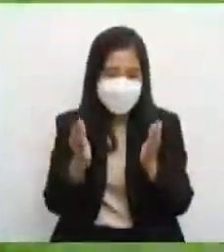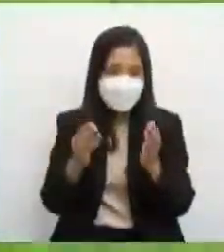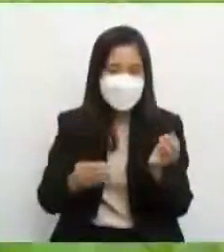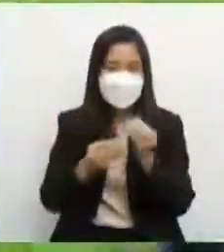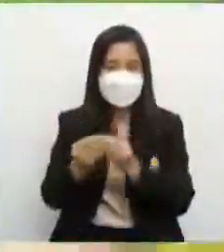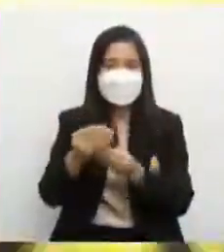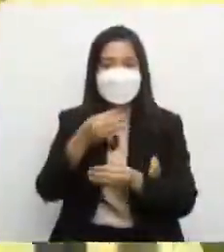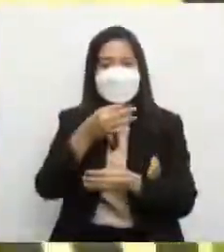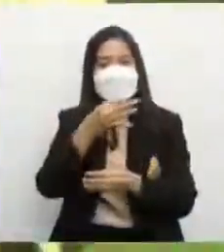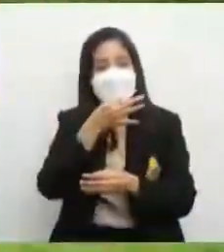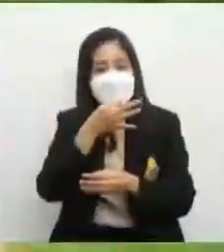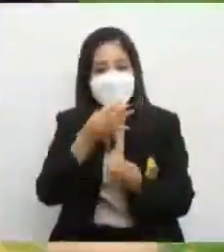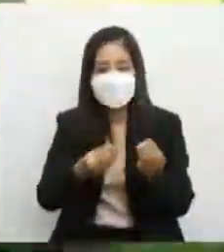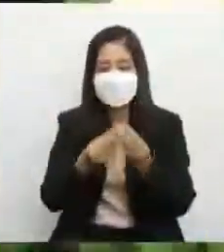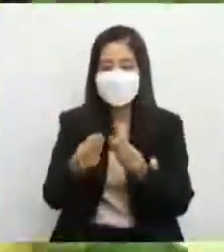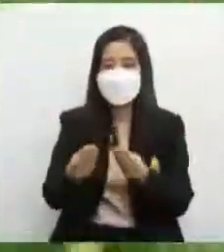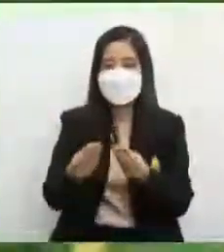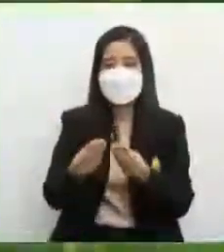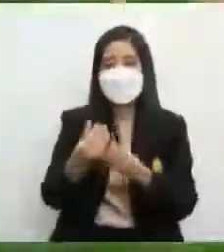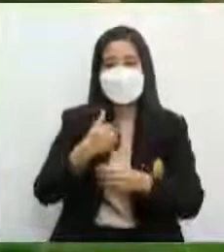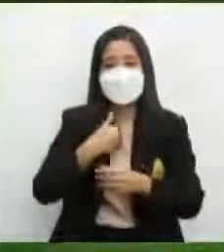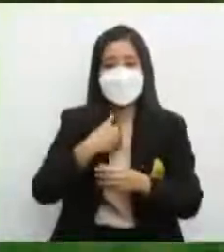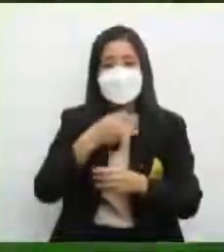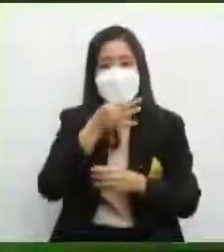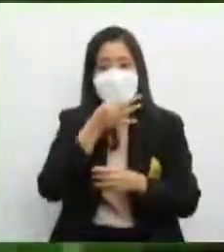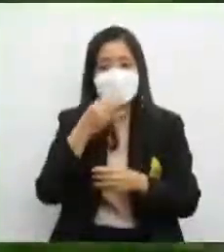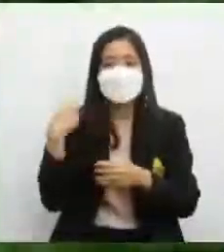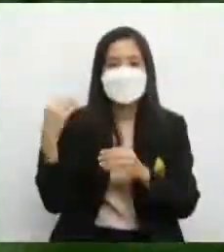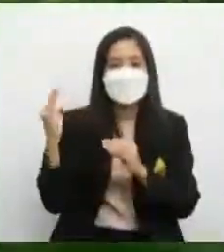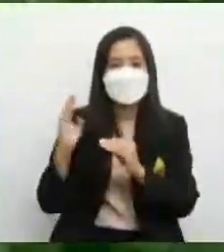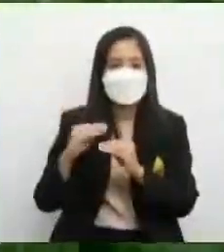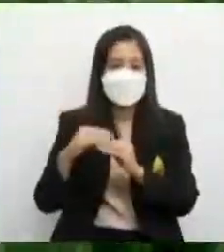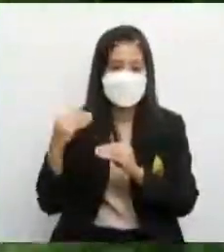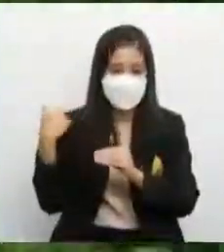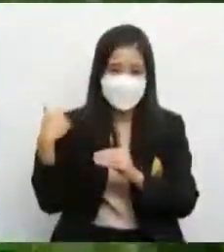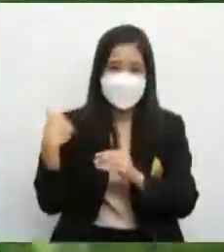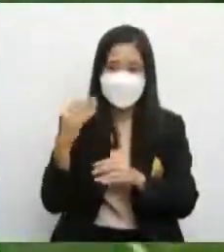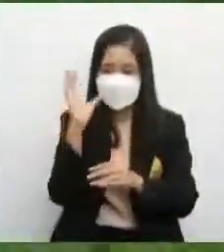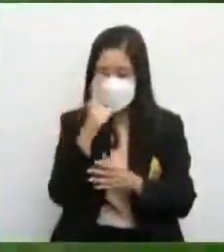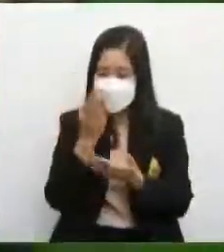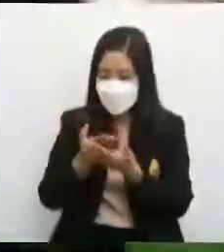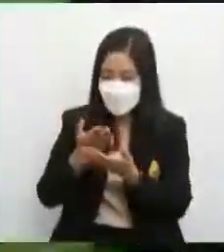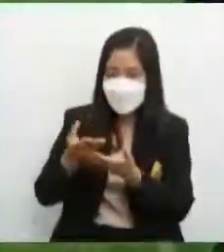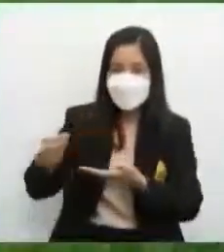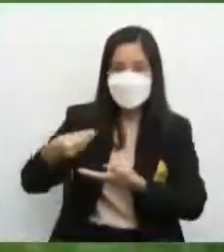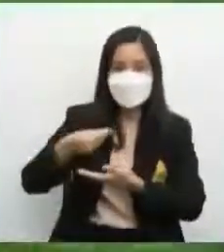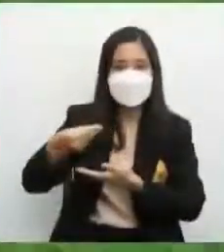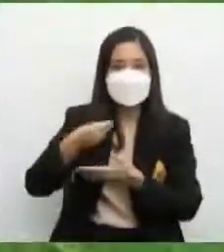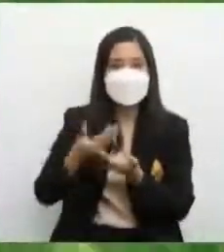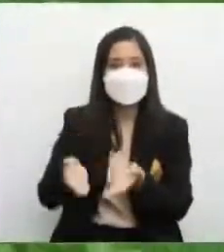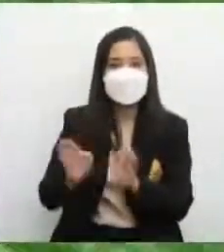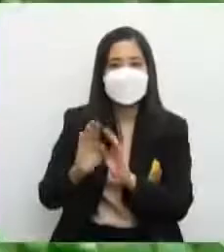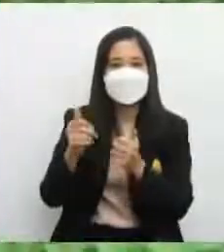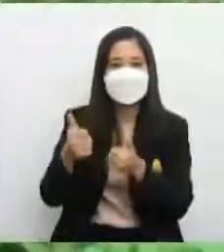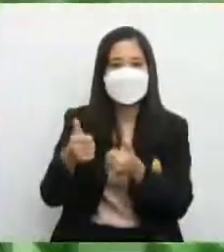าชีพให้กับนักเรียนให้มีอาชีพเสริมเพิ่มรายได้แก่ตนเองและครอบครัวและเพื่อให้ผู้เรียน